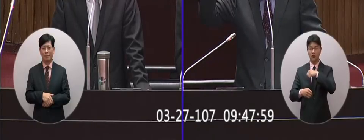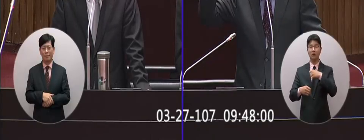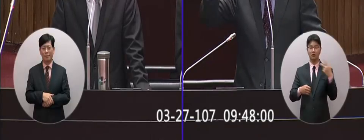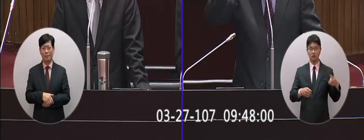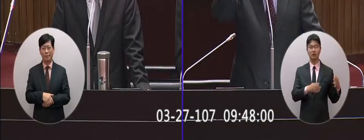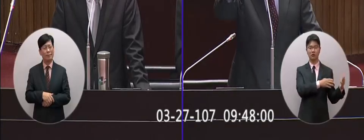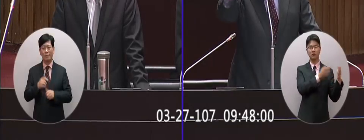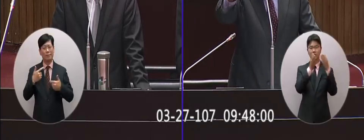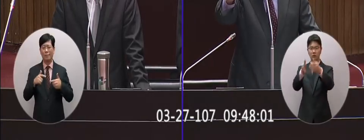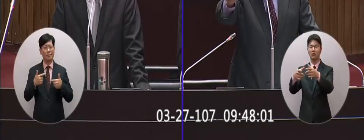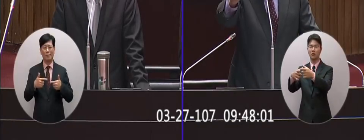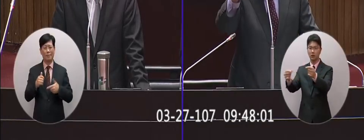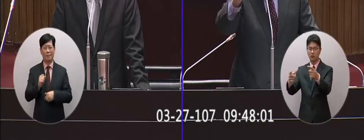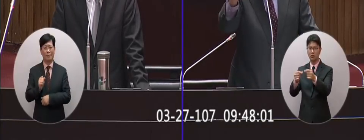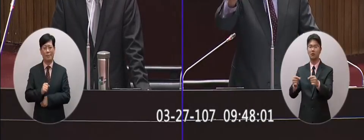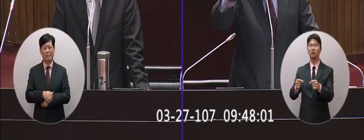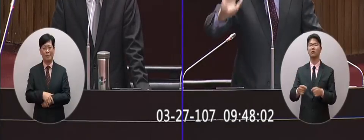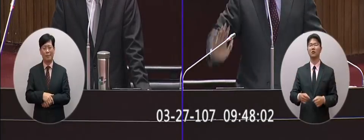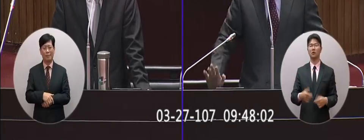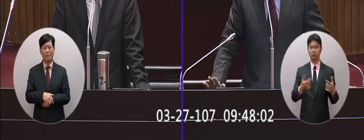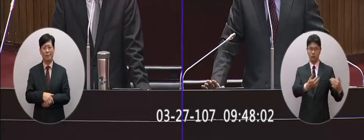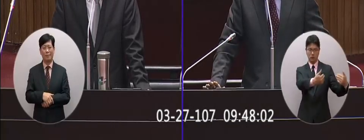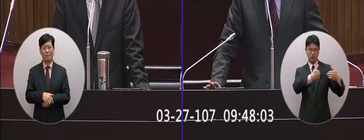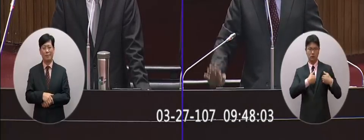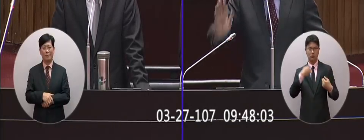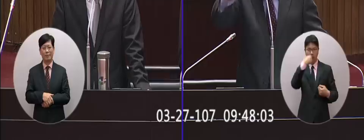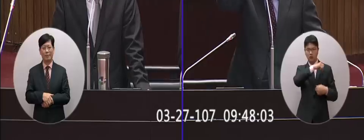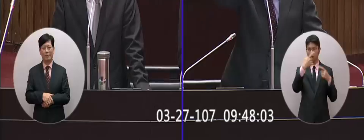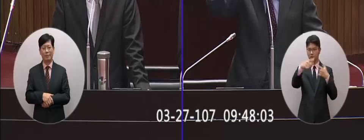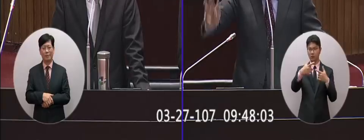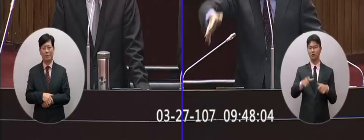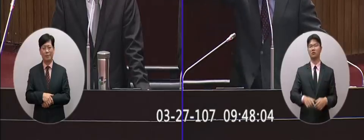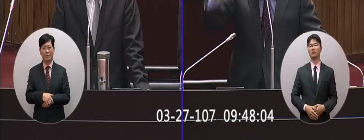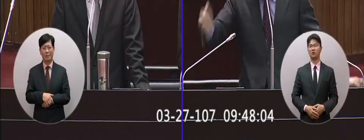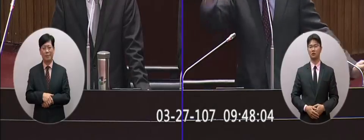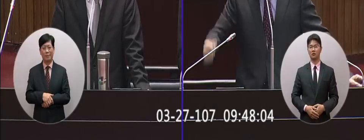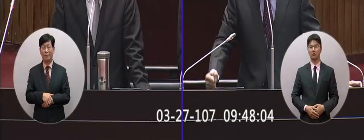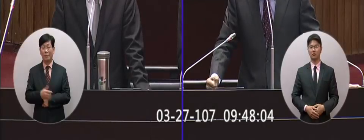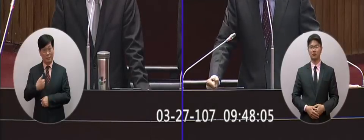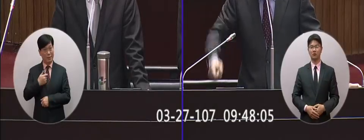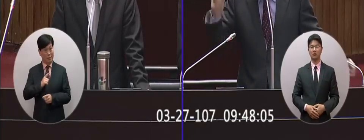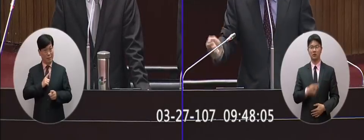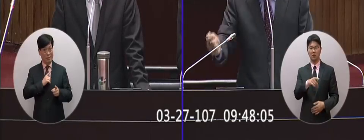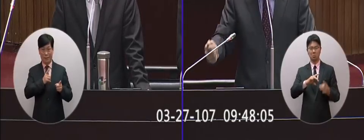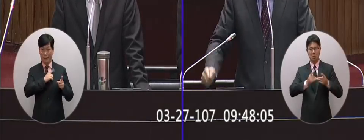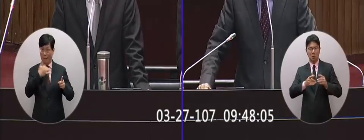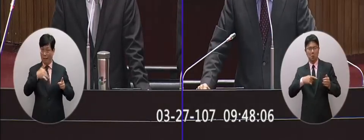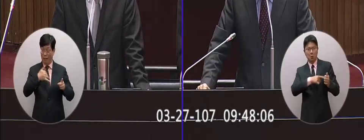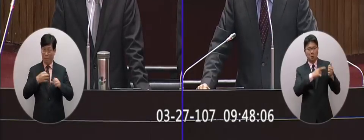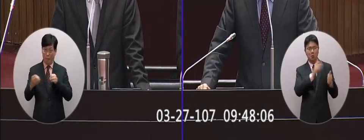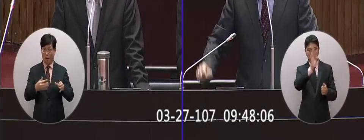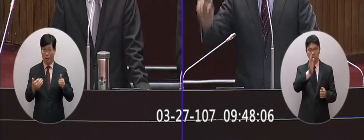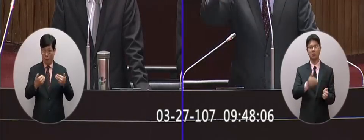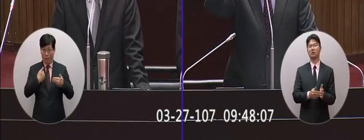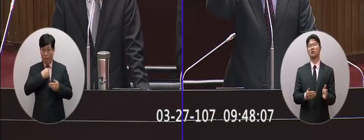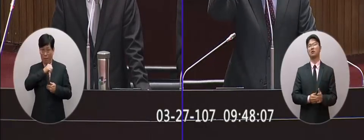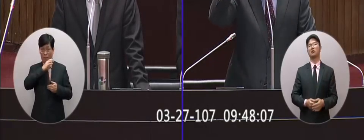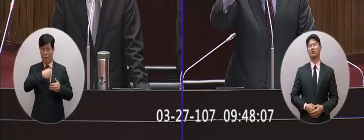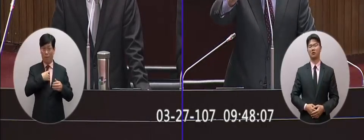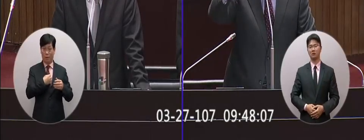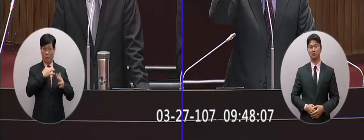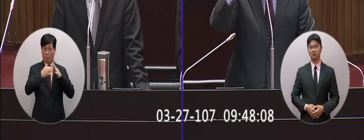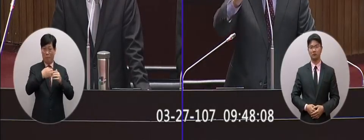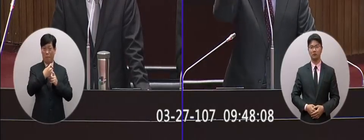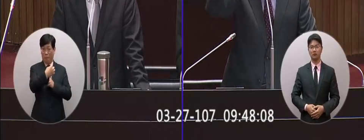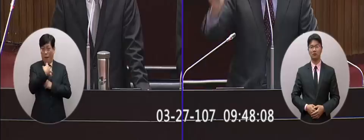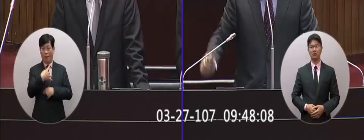空而已。 不然你莫安尼讲。 我跟你讲，不是对你台湾，你只要 他没有放弃，他没有放弃武力攻打